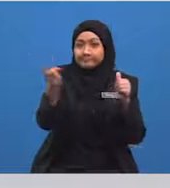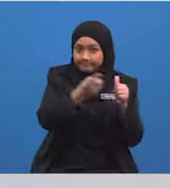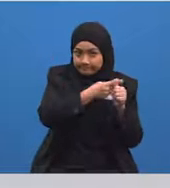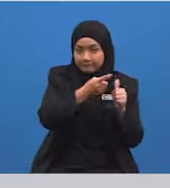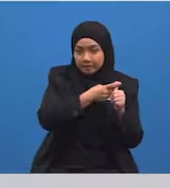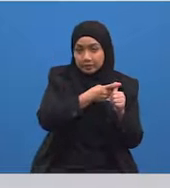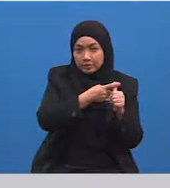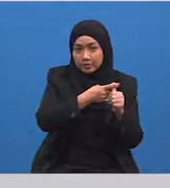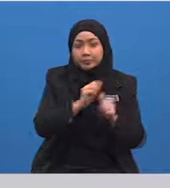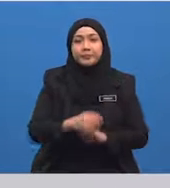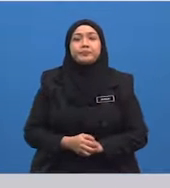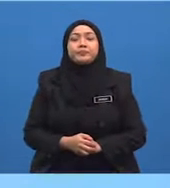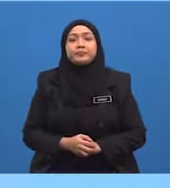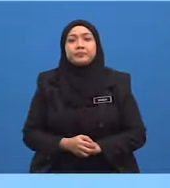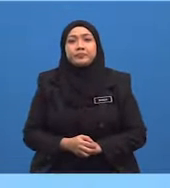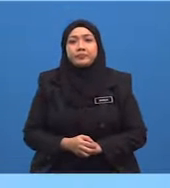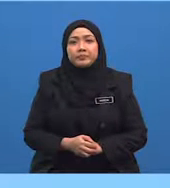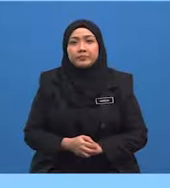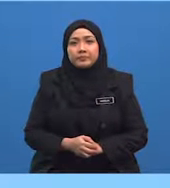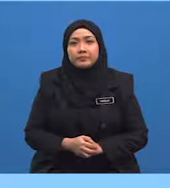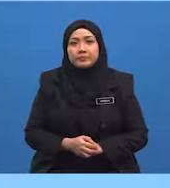jadi apakah sifat asid?